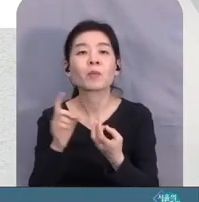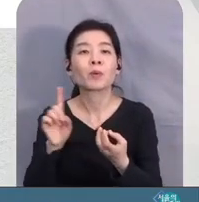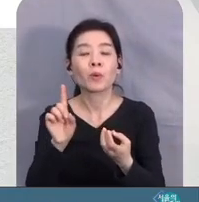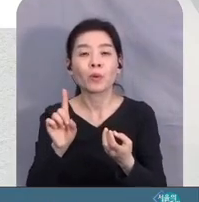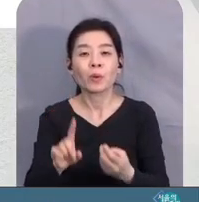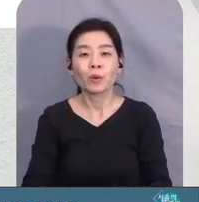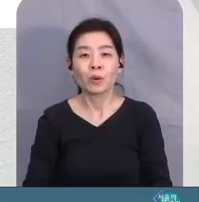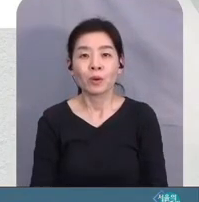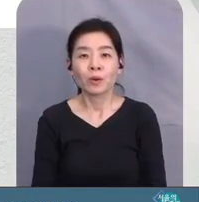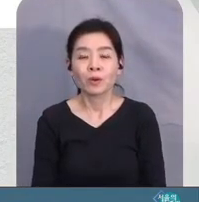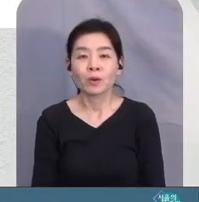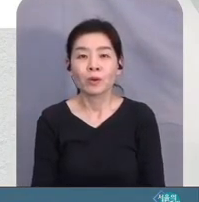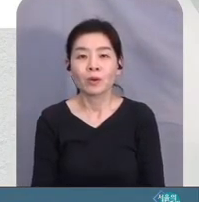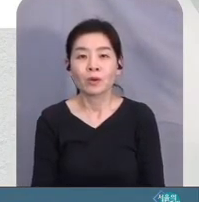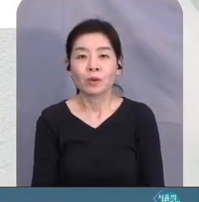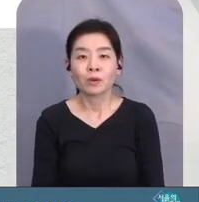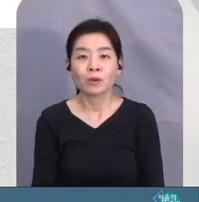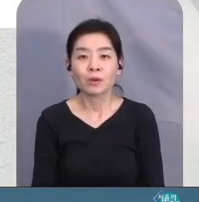얘기냐?